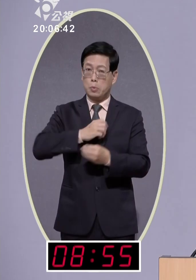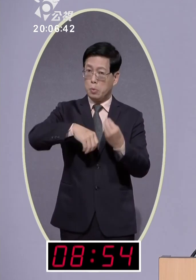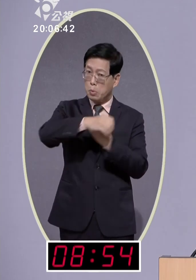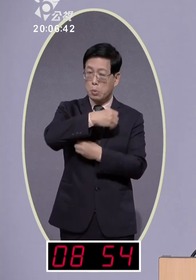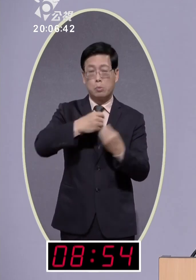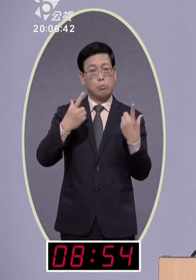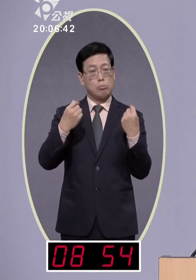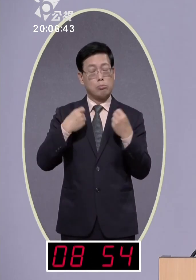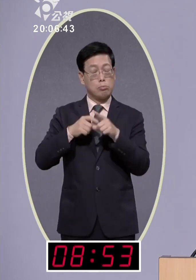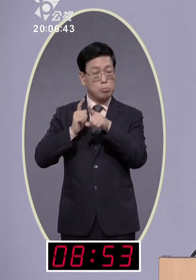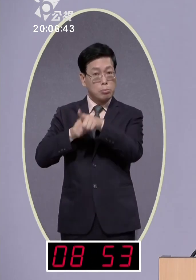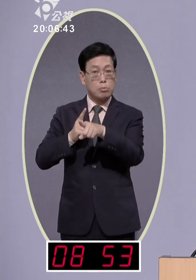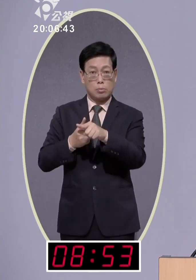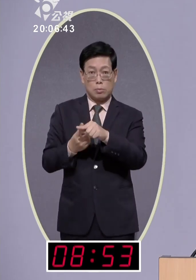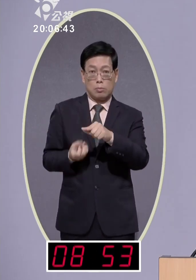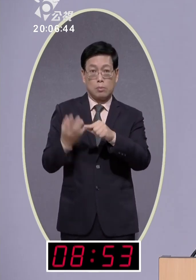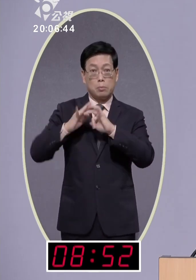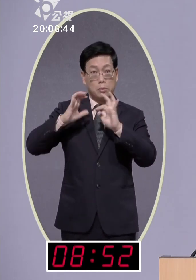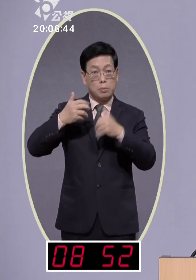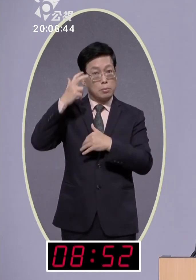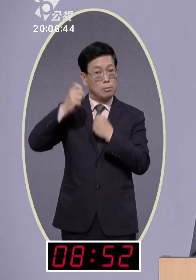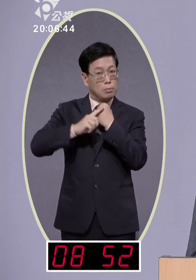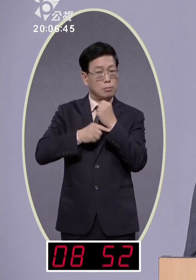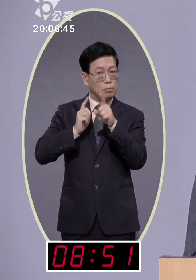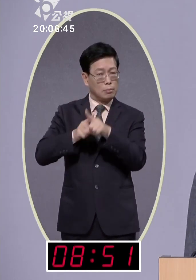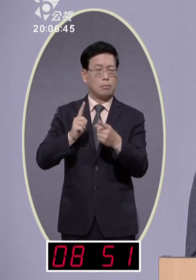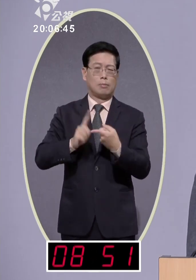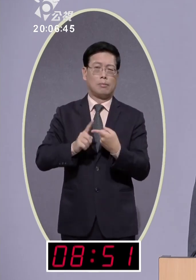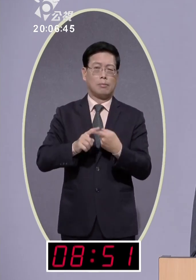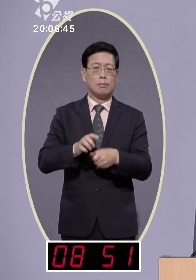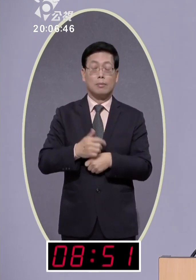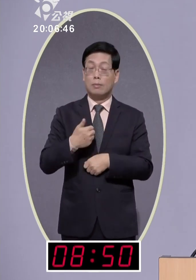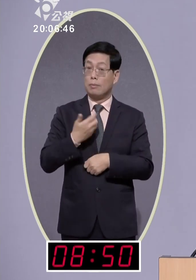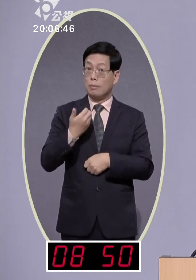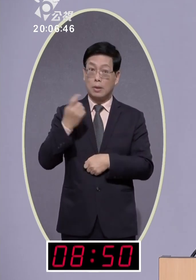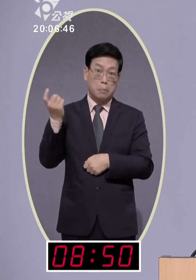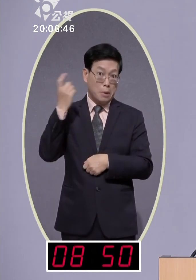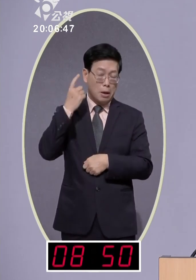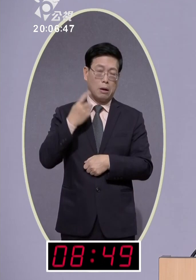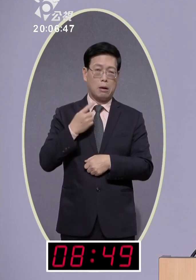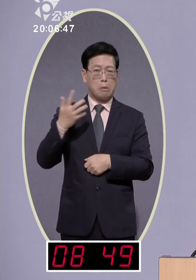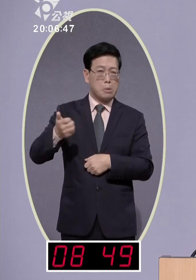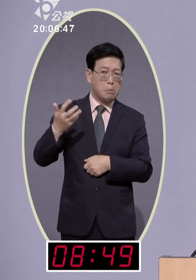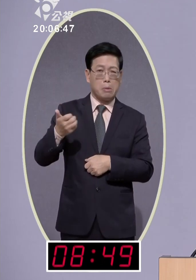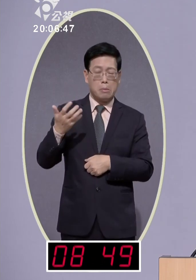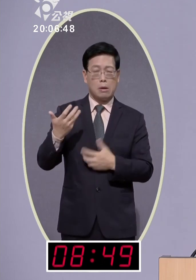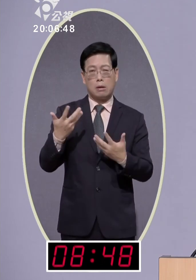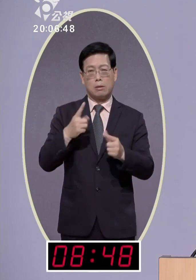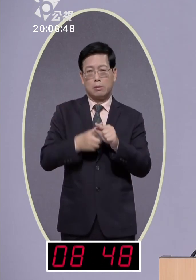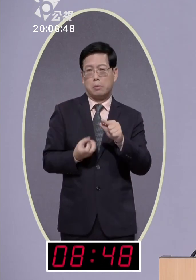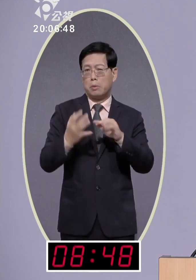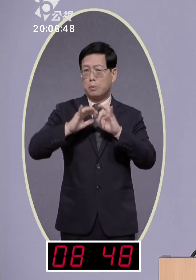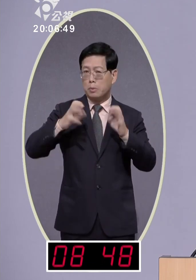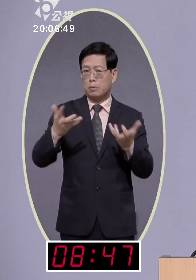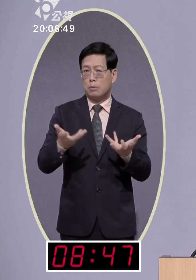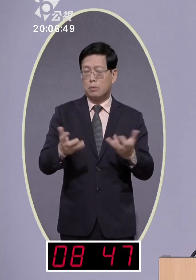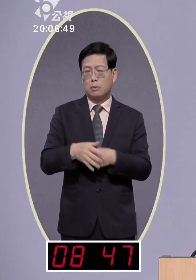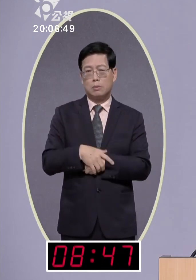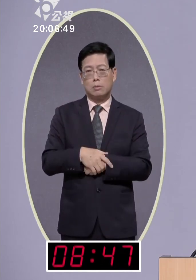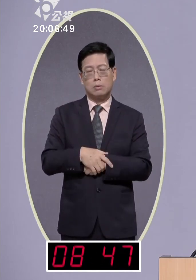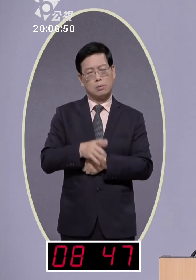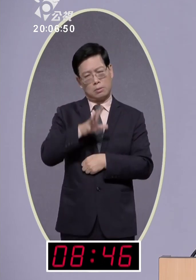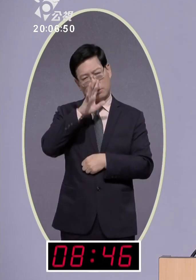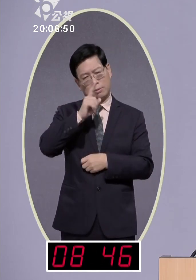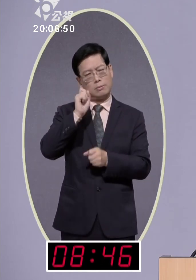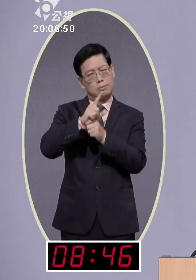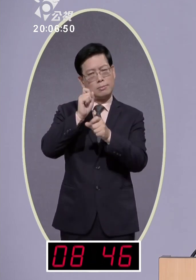就是跟着我们中华民国的宪政体制在运作吗？所以我刚才听他讲了一大堆关于中华民国的事，就是无